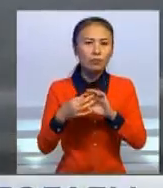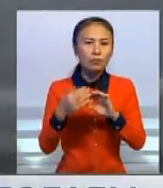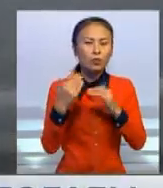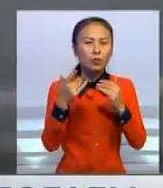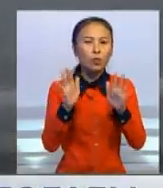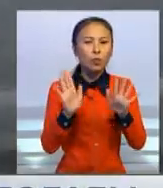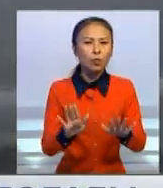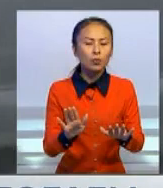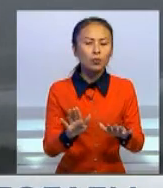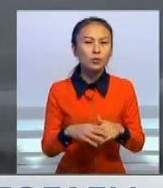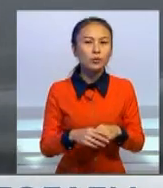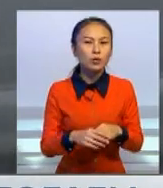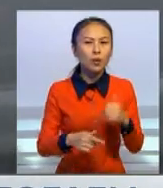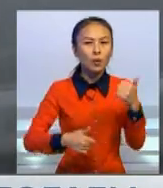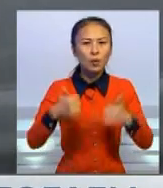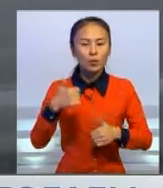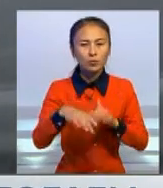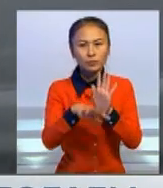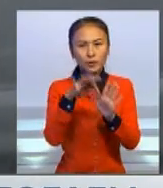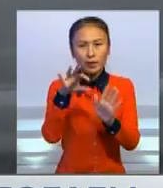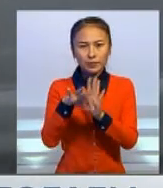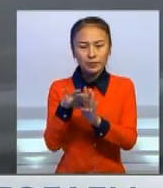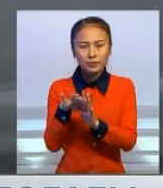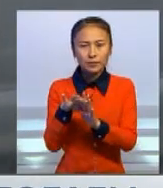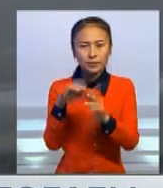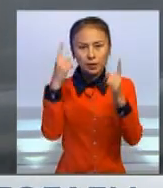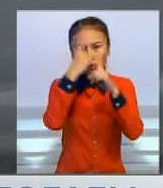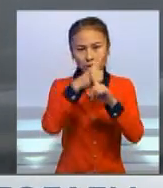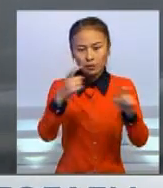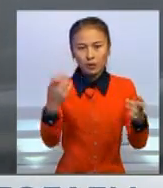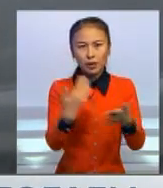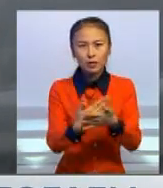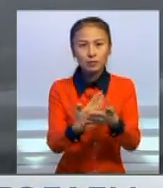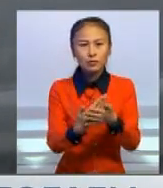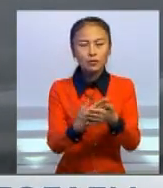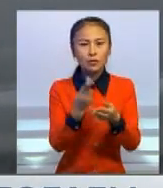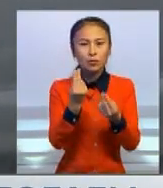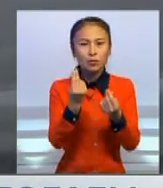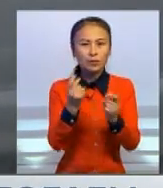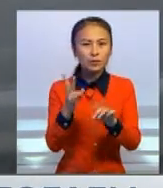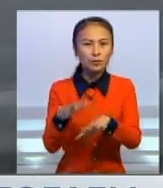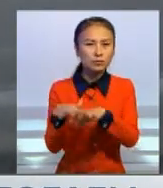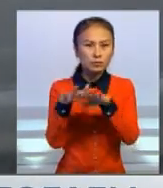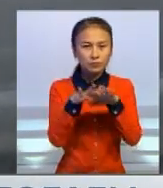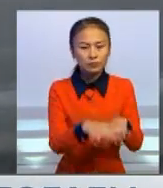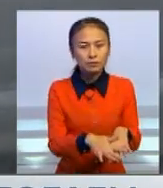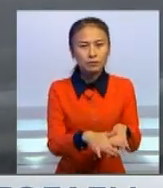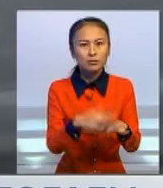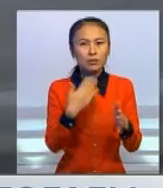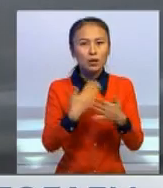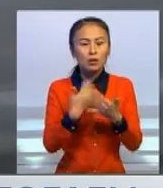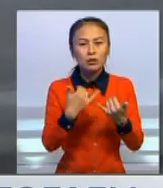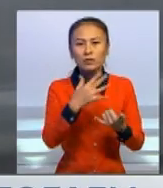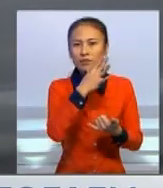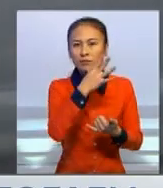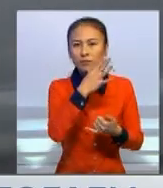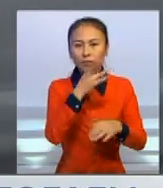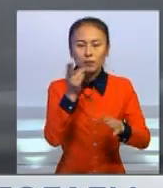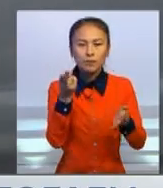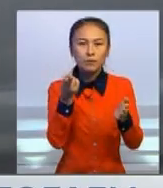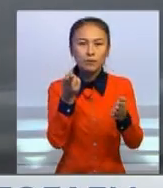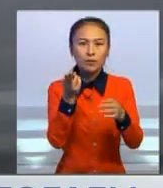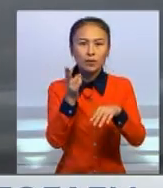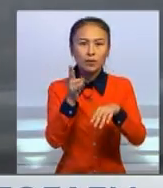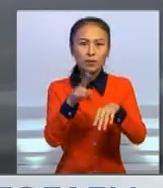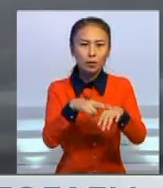үшін оған конкурс жариялау керек, да? Ақша бөліну керек. Ол қазір наклейка келеді.